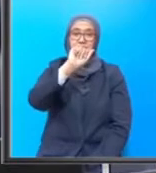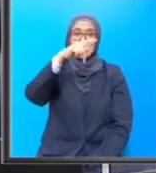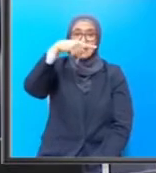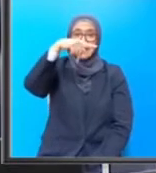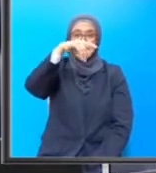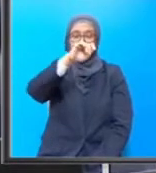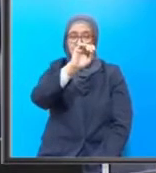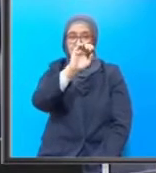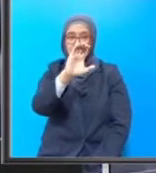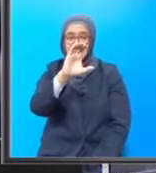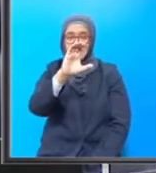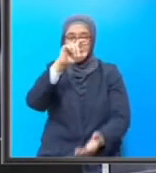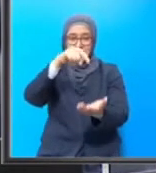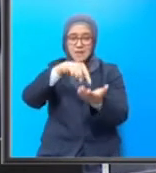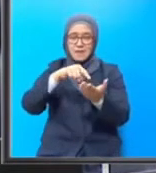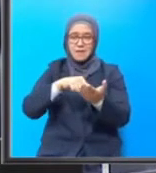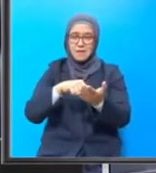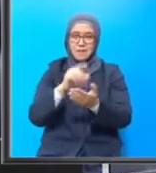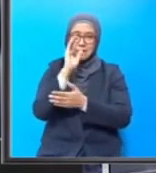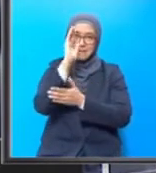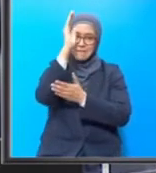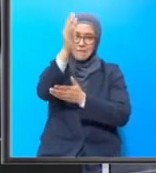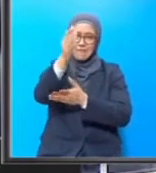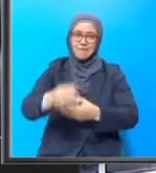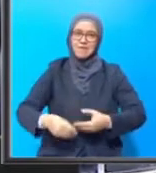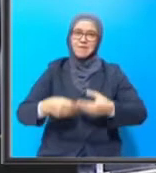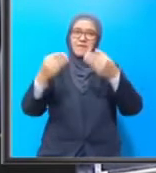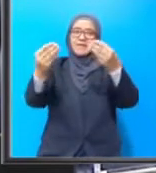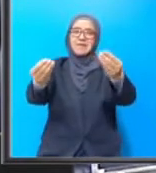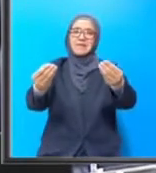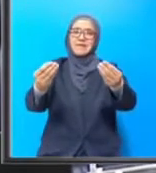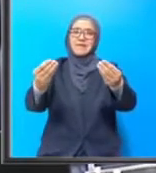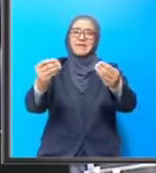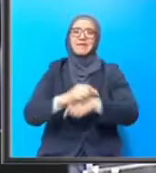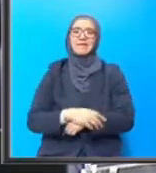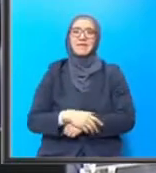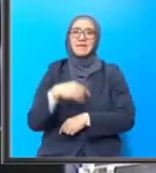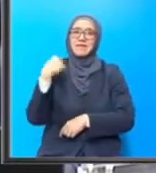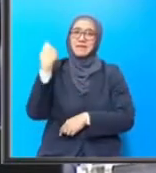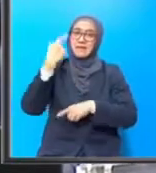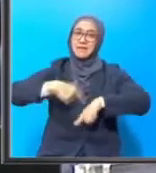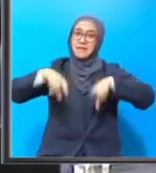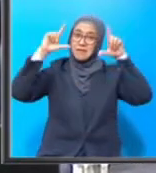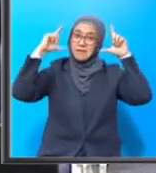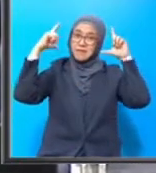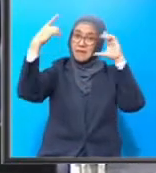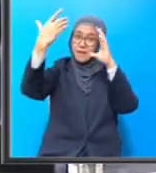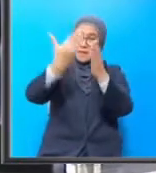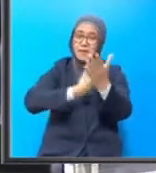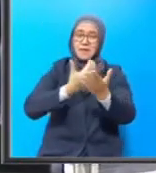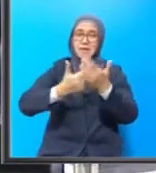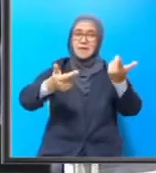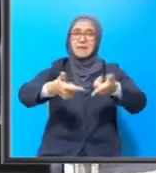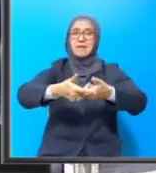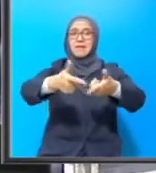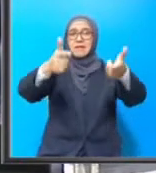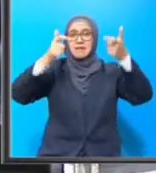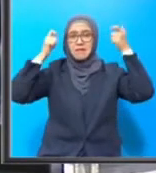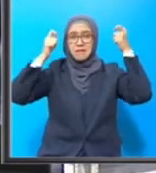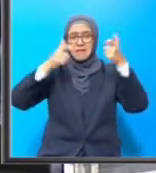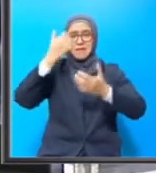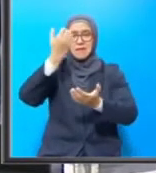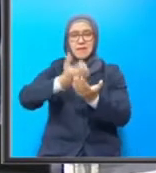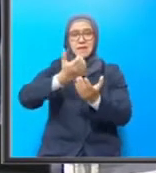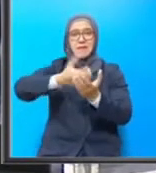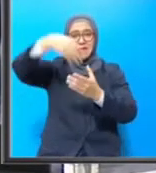ini akan membawa wajah yang baru kepada kracak'an ekonomi di